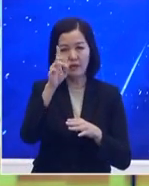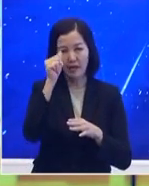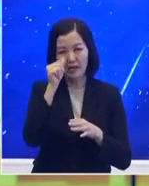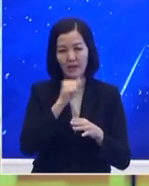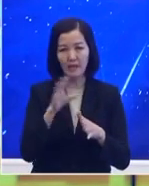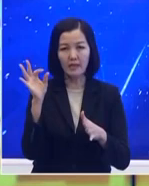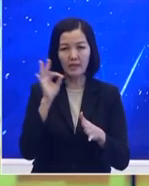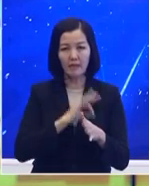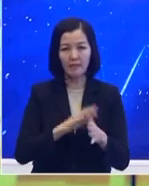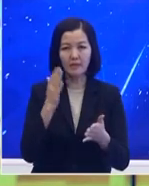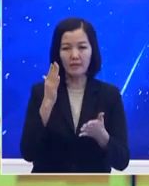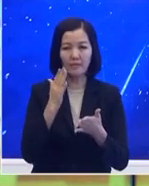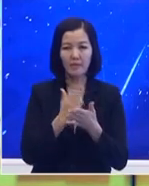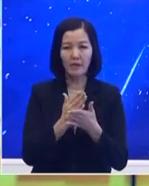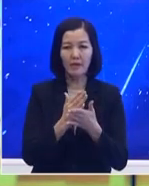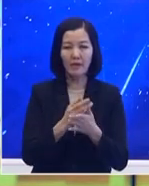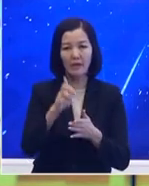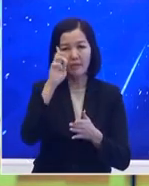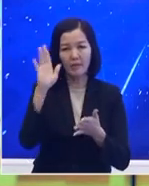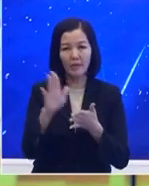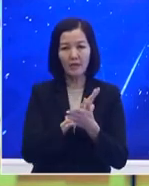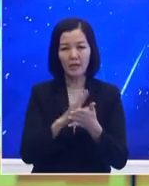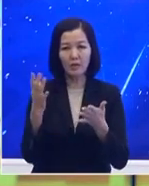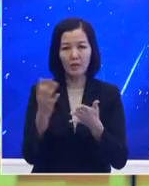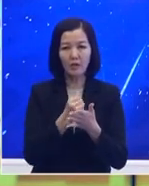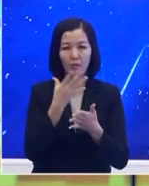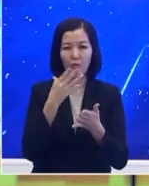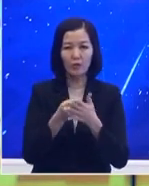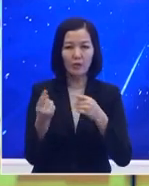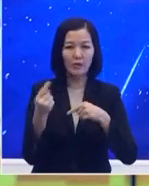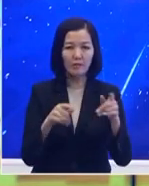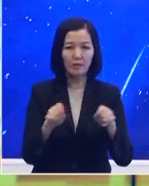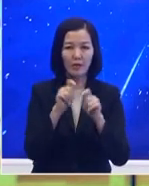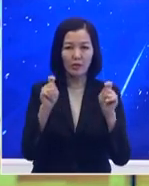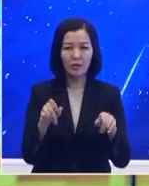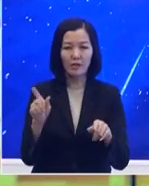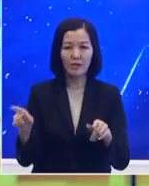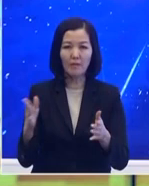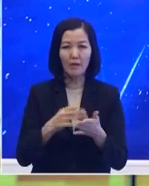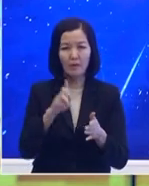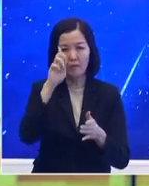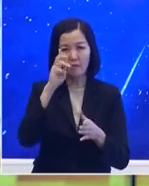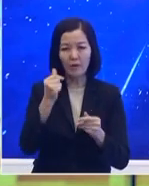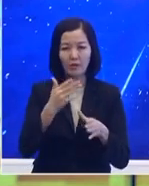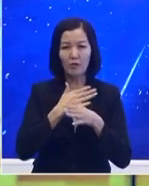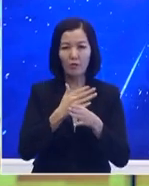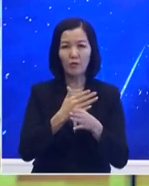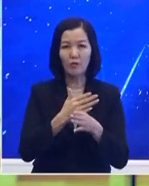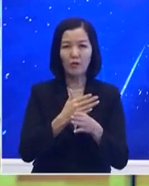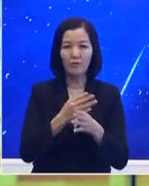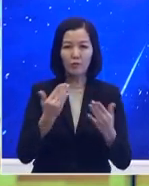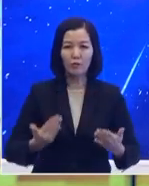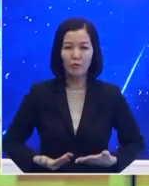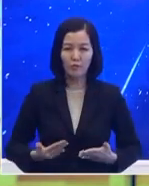кедейлік шегінен асқан. Мұнан бөлек мемлекеттік грант ұтып өз кәсібін ашқандар да бар. Үкіметтен қаржылай қолдау алып, тұрмысын көтергендер